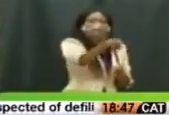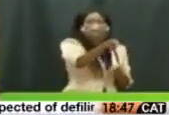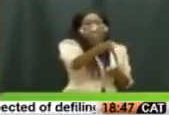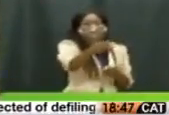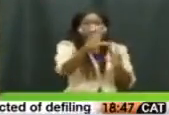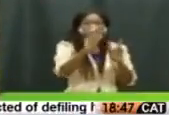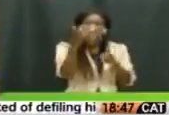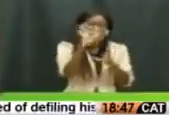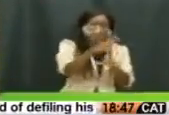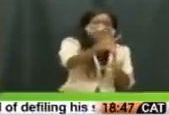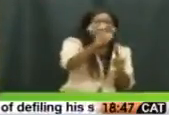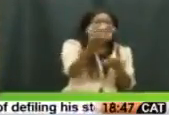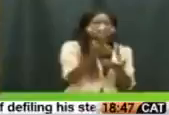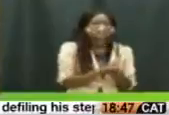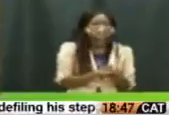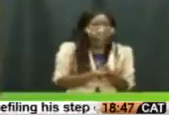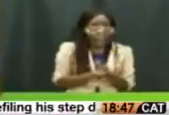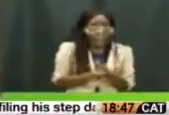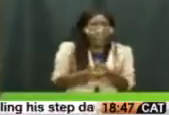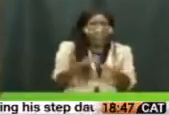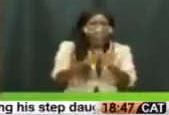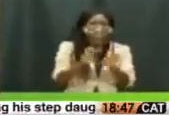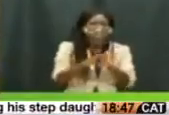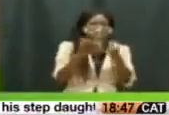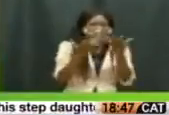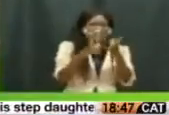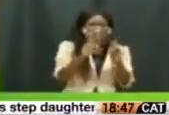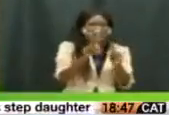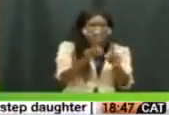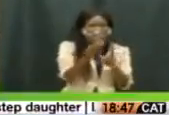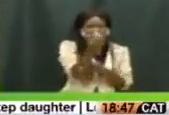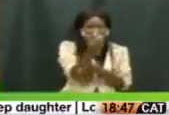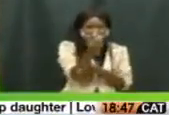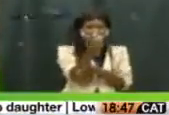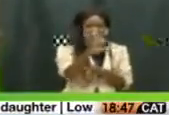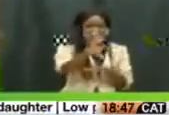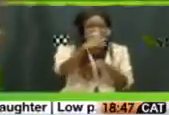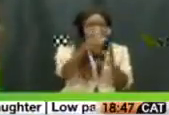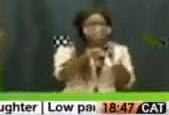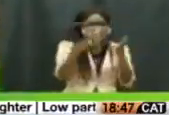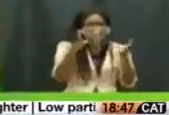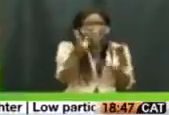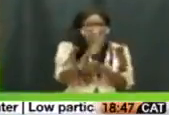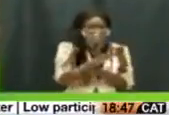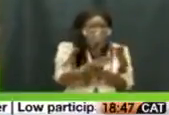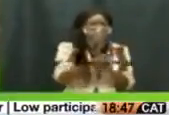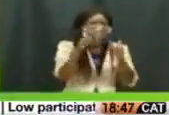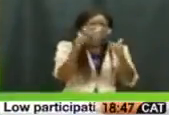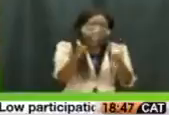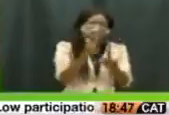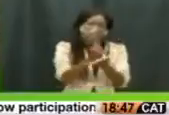zatengedwa zambiri zatamu amapita ndisanga sanga kwakadani kukaika akamaika ndiramazo akaikeso azikaika so